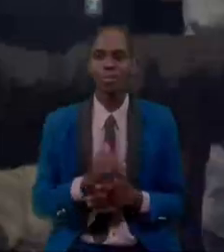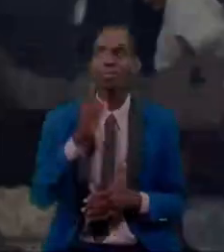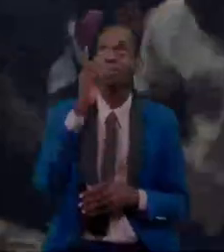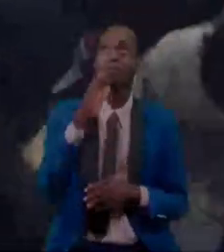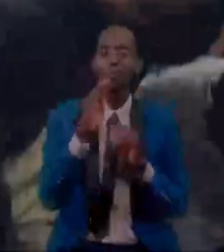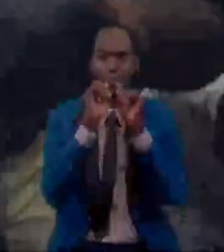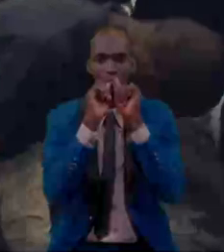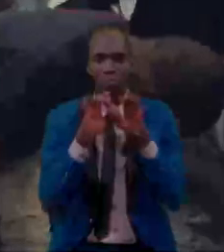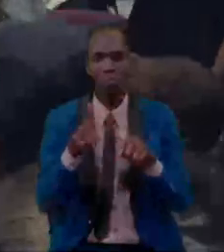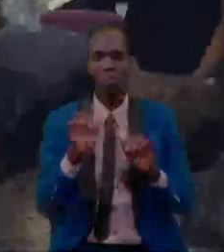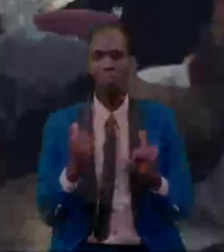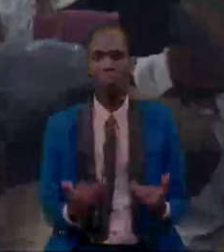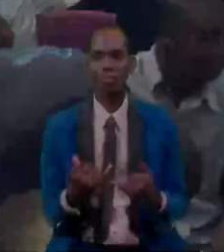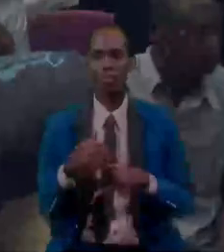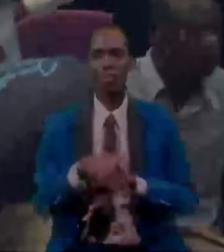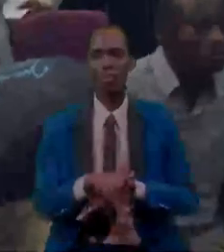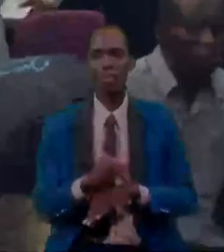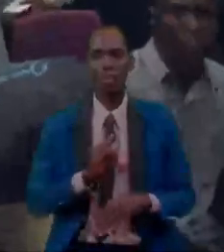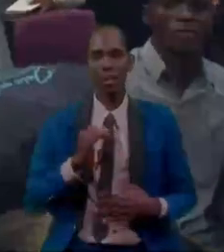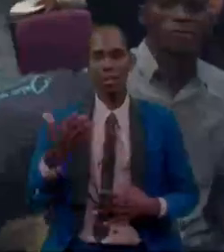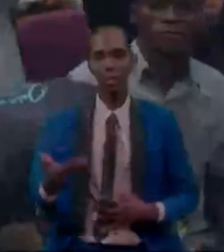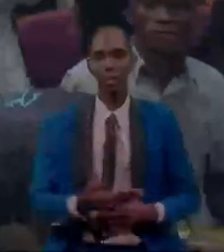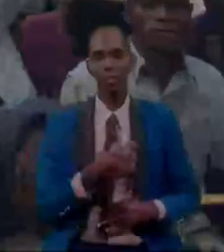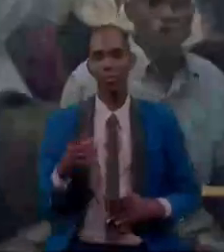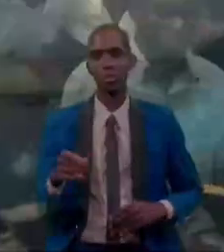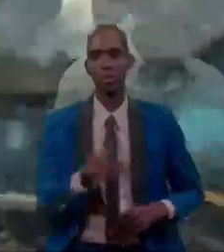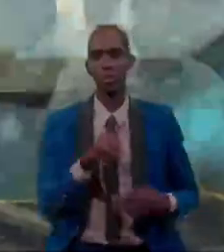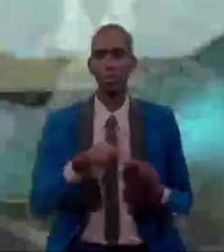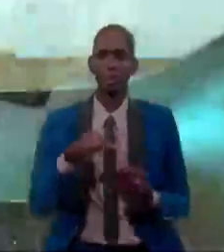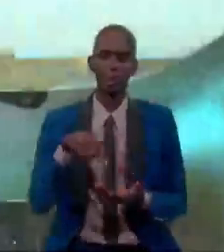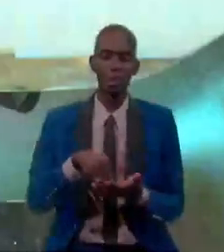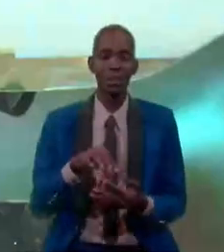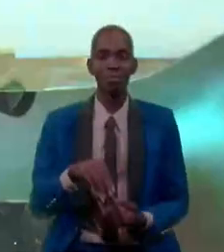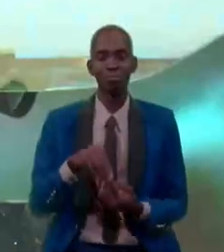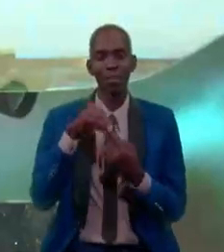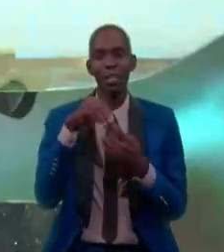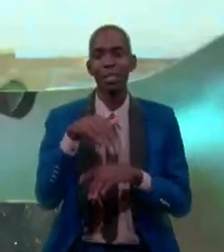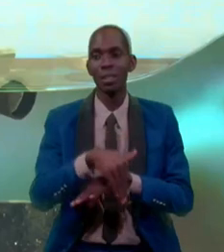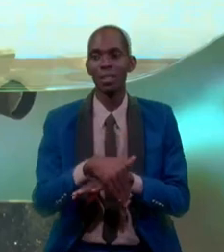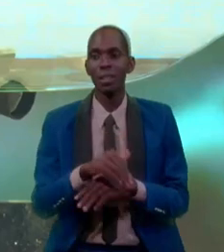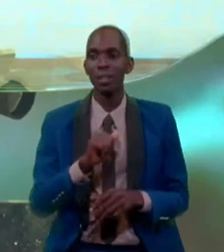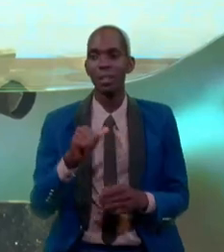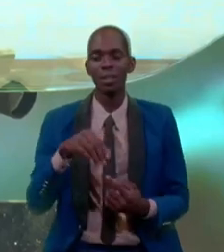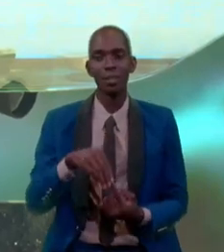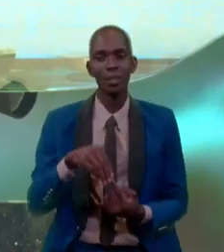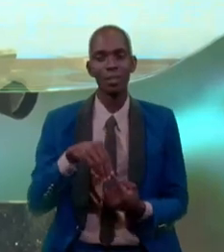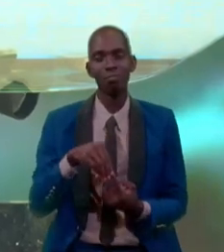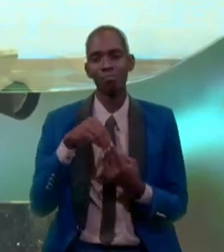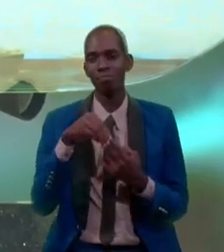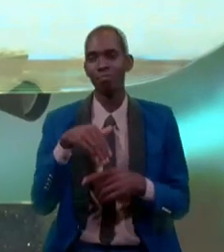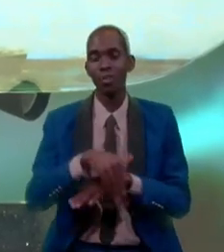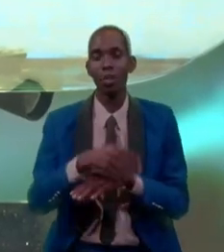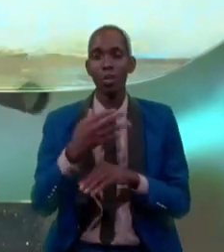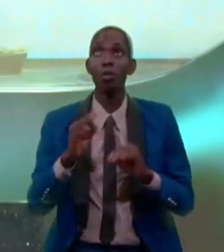Que le Seigneur vous bénisse ce soir. Vous êtes les bienvenus à cette soirée spéciale. C'est une soirée de